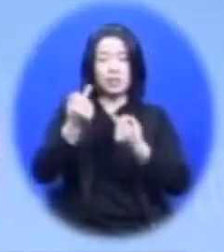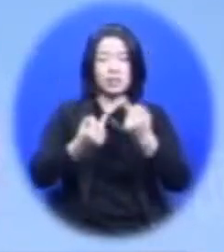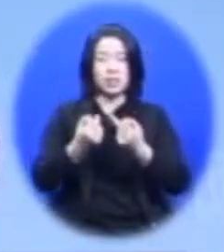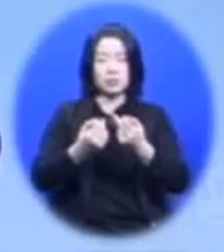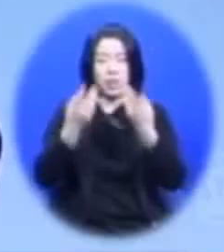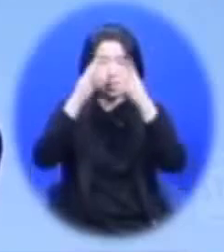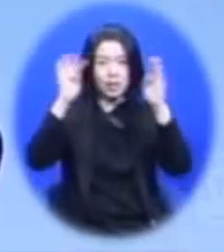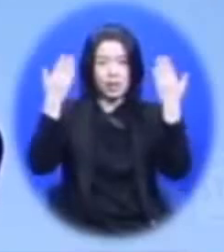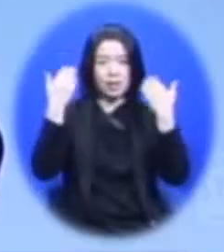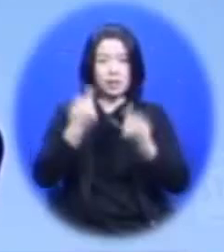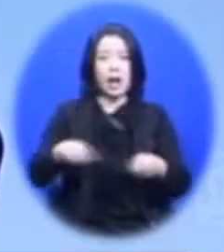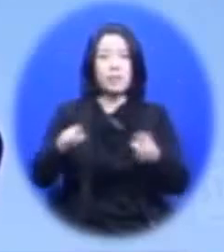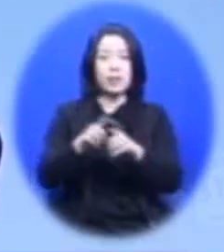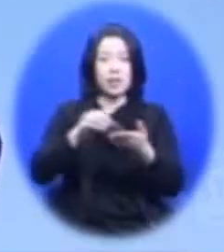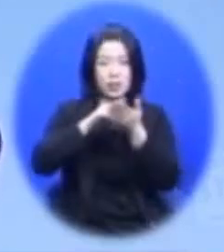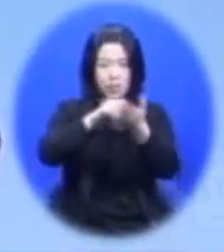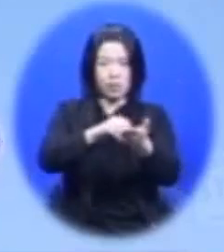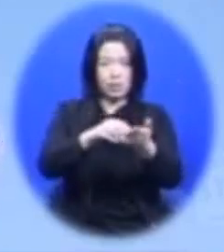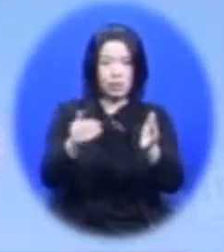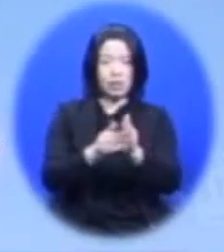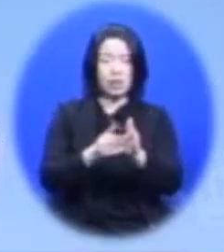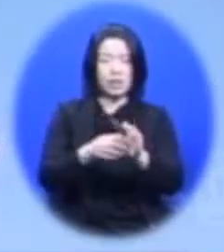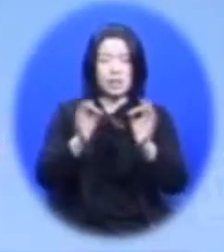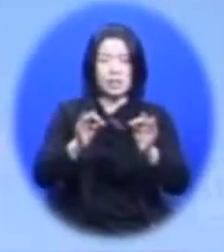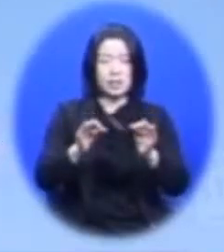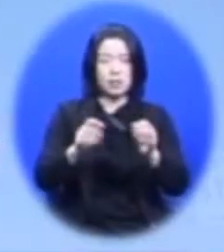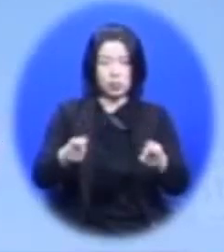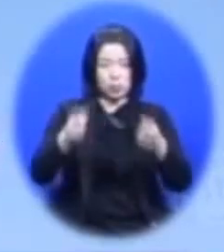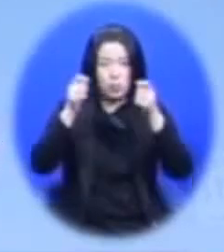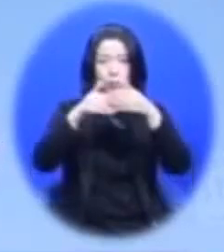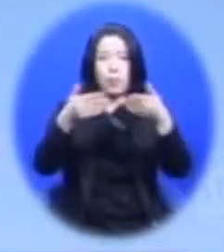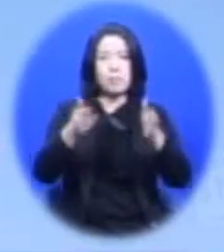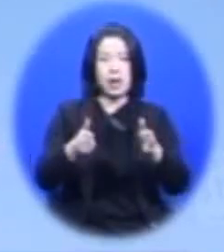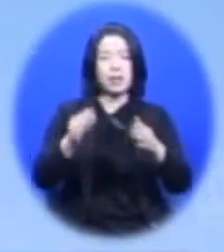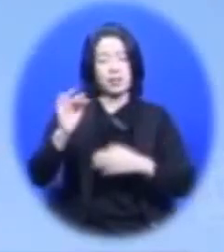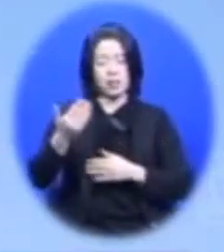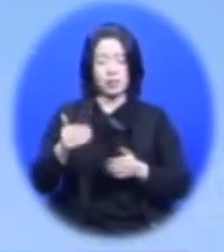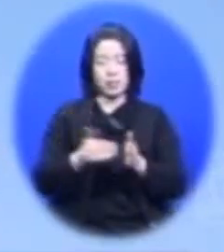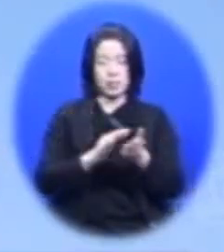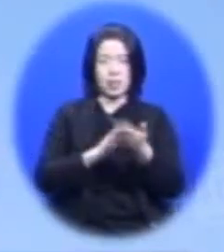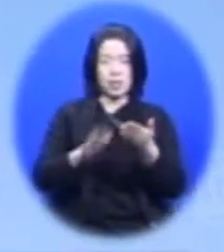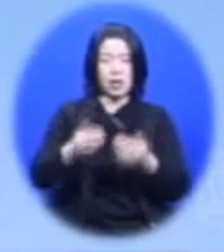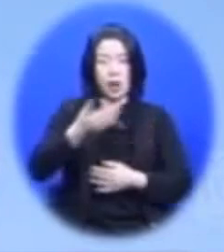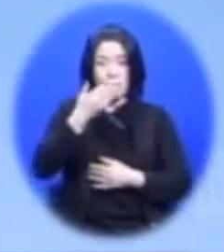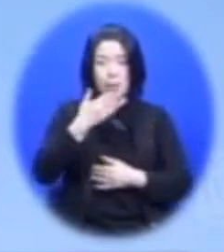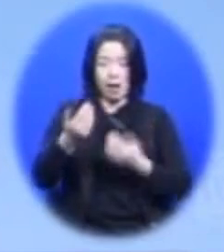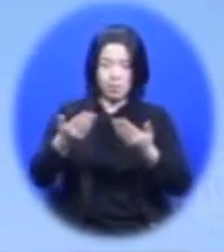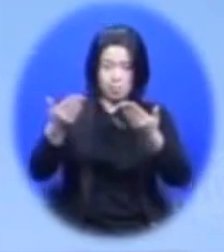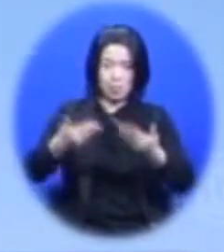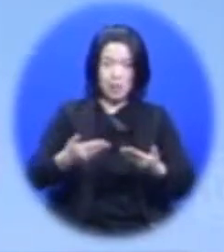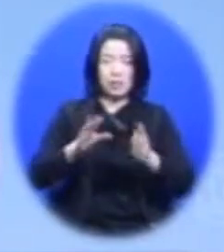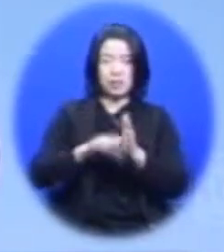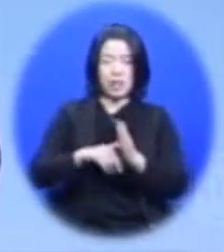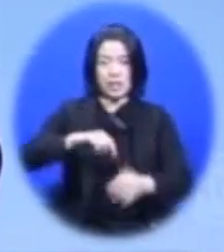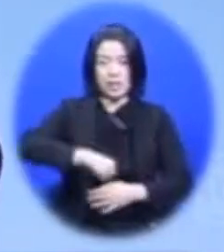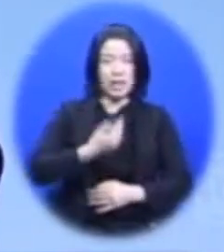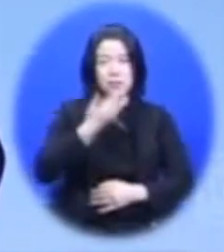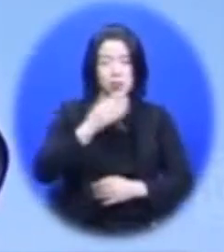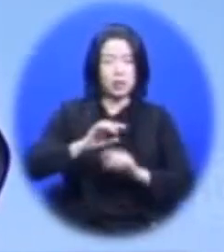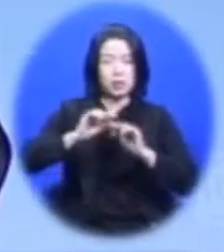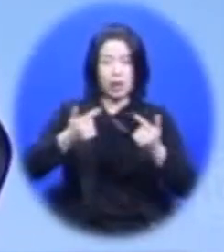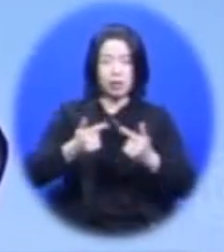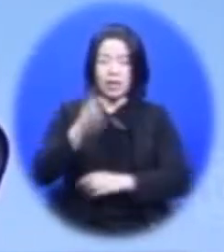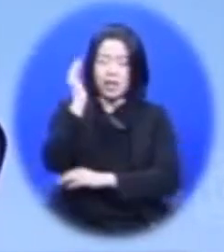대학은 같이 들어갔습니다. 그리고 이제 졸업반이 됐어요. 식사 대접을 하면서 자기는 먹지도 않고 그